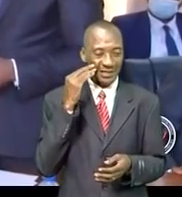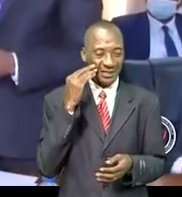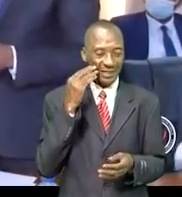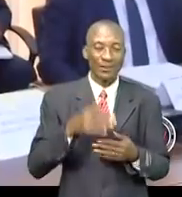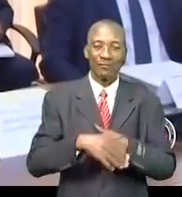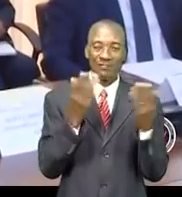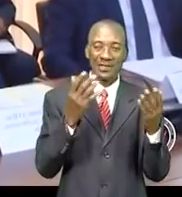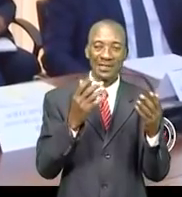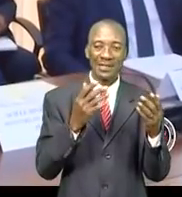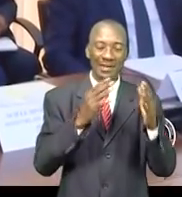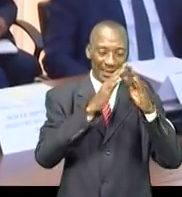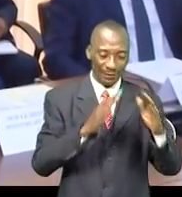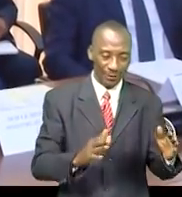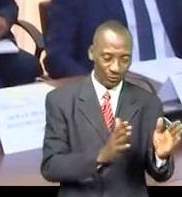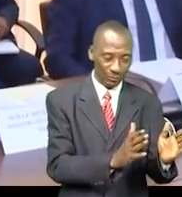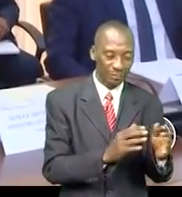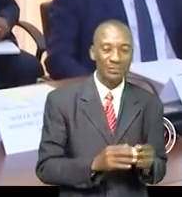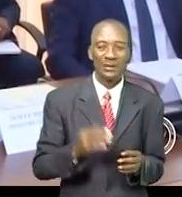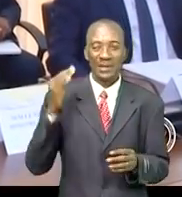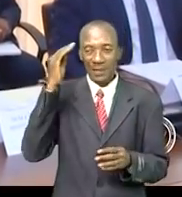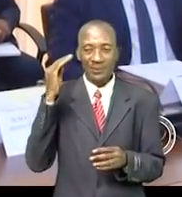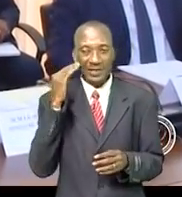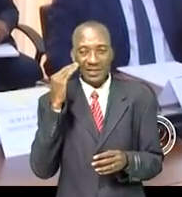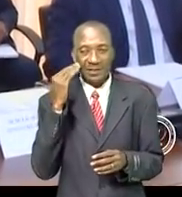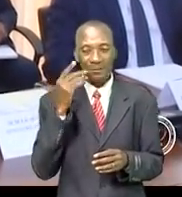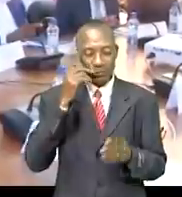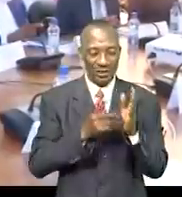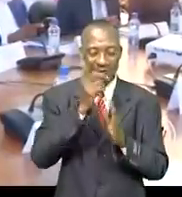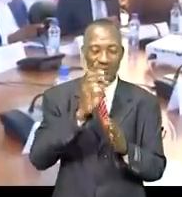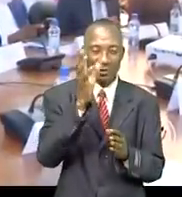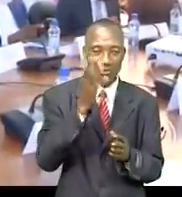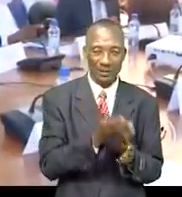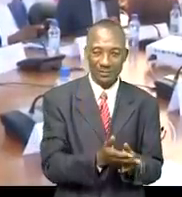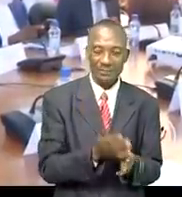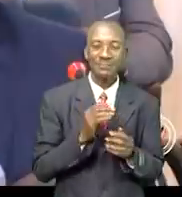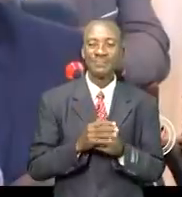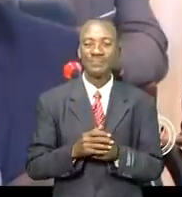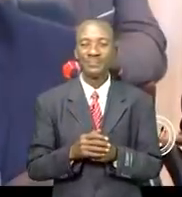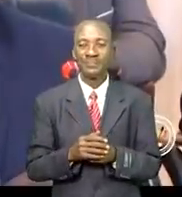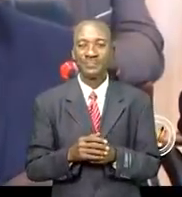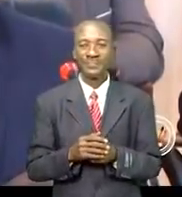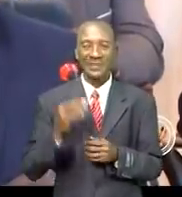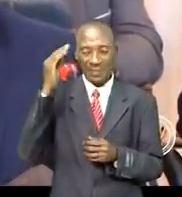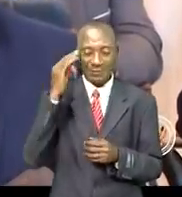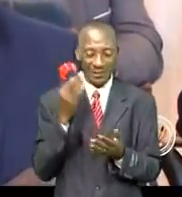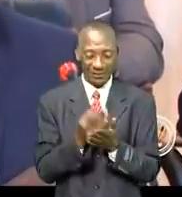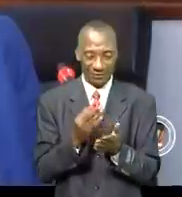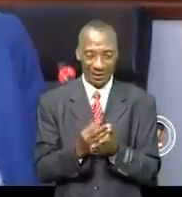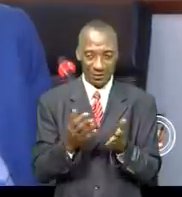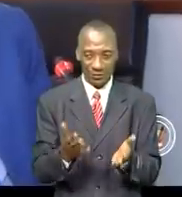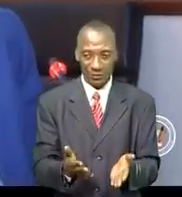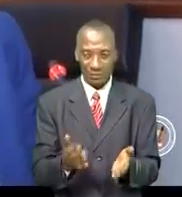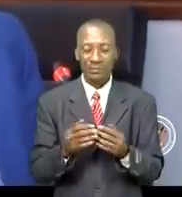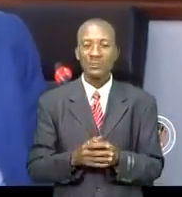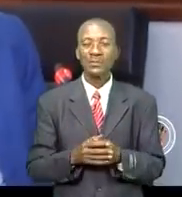et habitat, Pius Mabilumbayo, le ministre d'État, ministre du développement rural, François Robota, le ministre des Finances, Nicolas Kazadi,